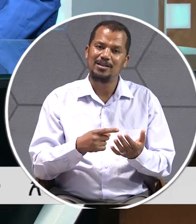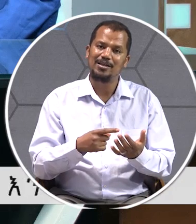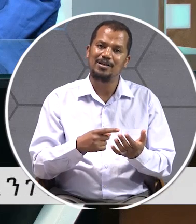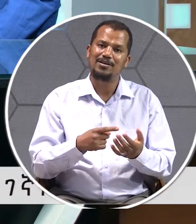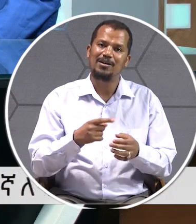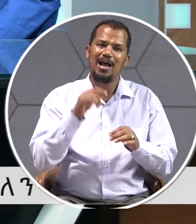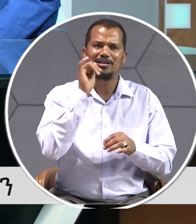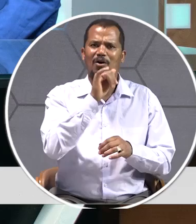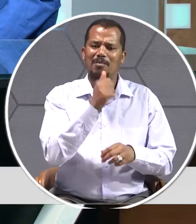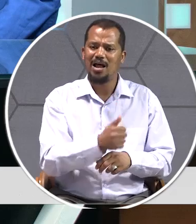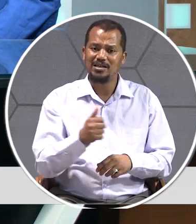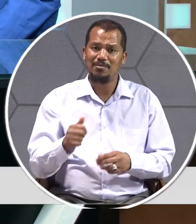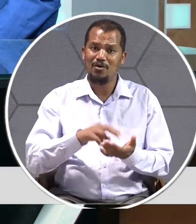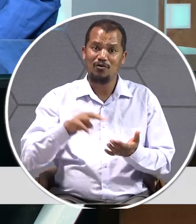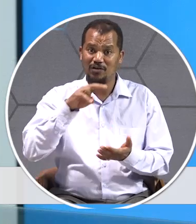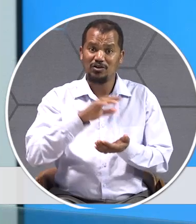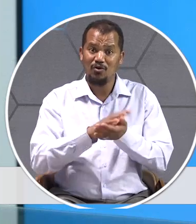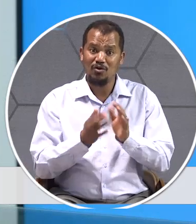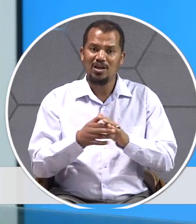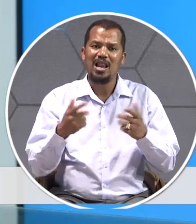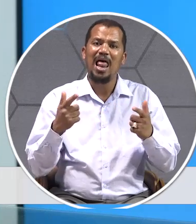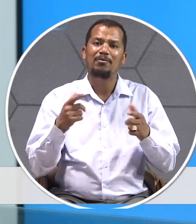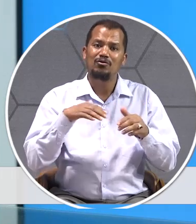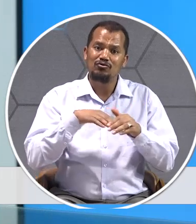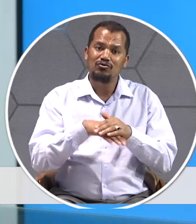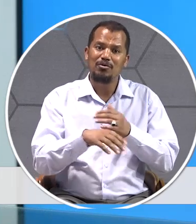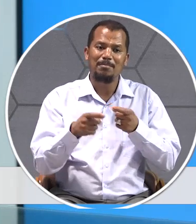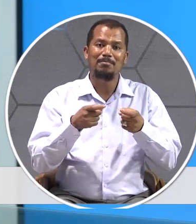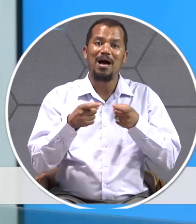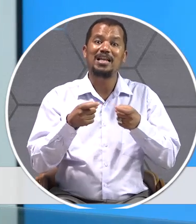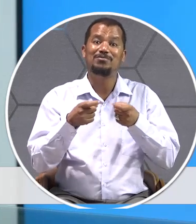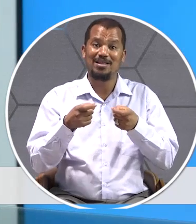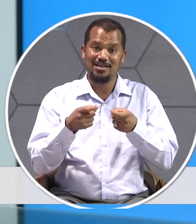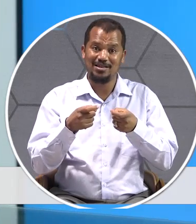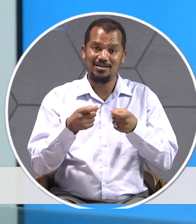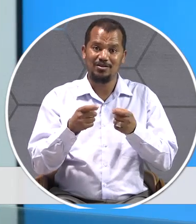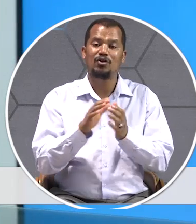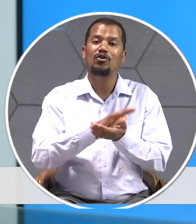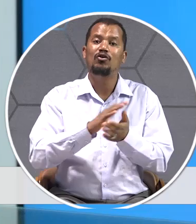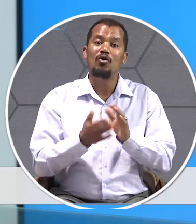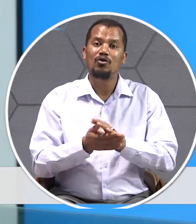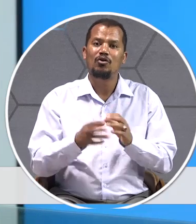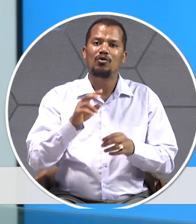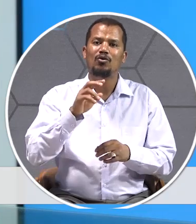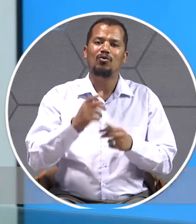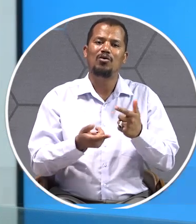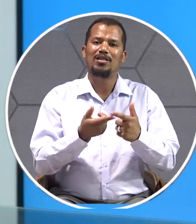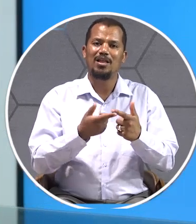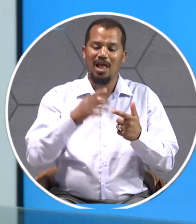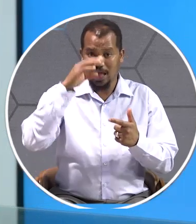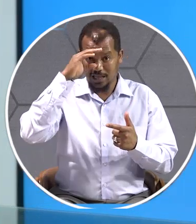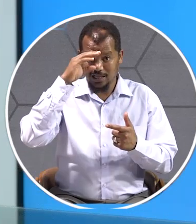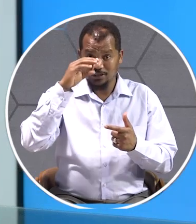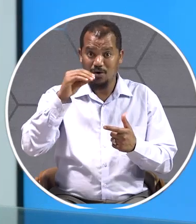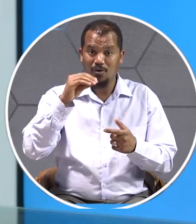ዘማድ ዩኒቨርሲቲ ሆኜ ላይብራሪ ውስጥ በማኔጅመንት ፖዚሽን ደም ሁለተኛ ሰው